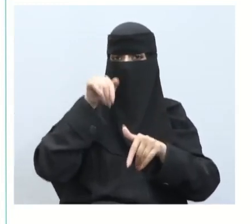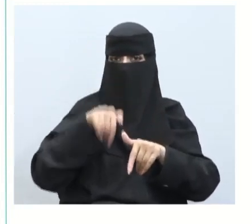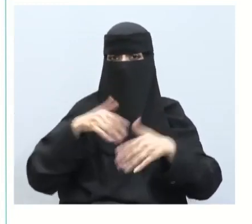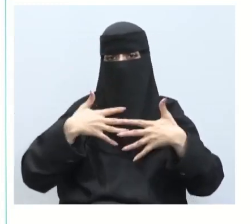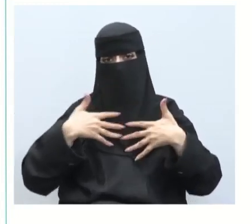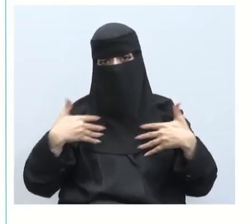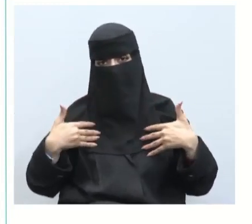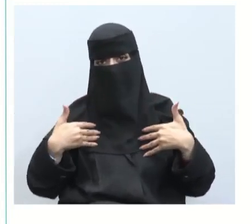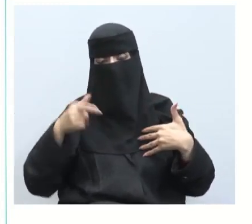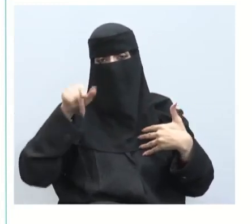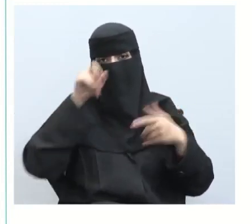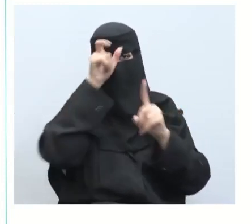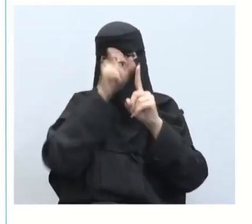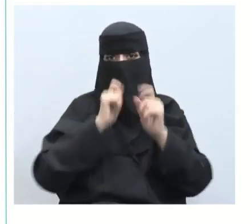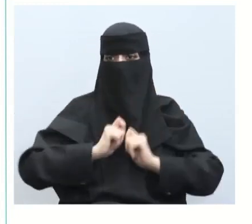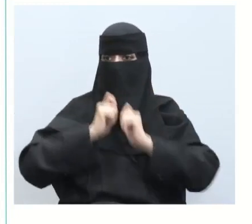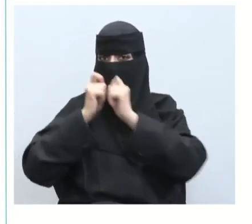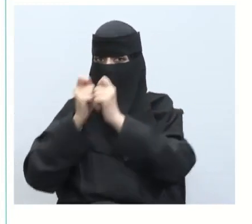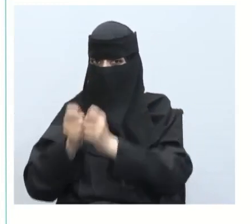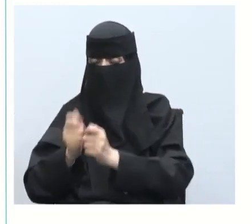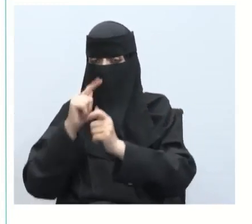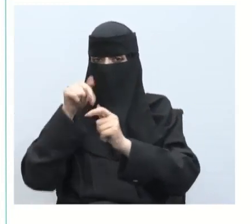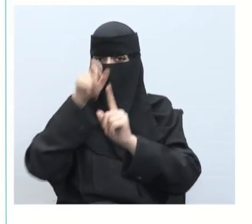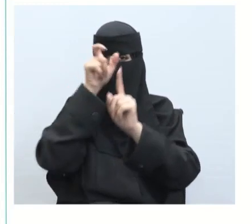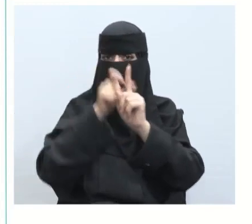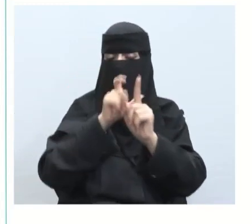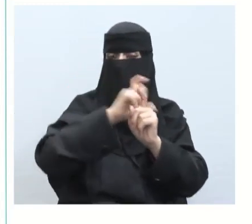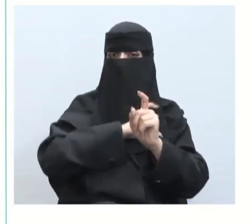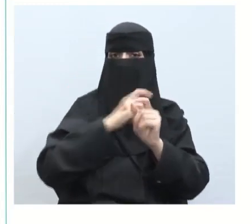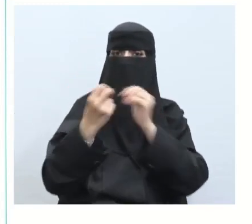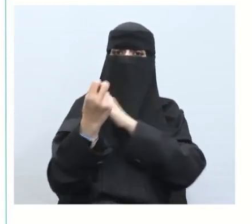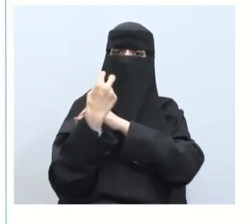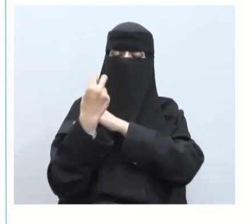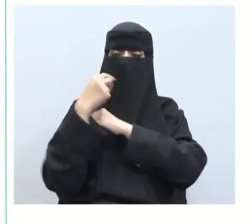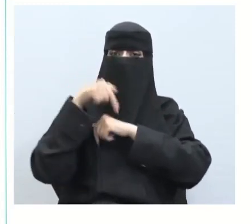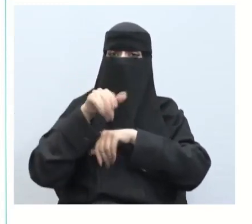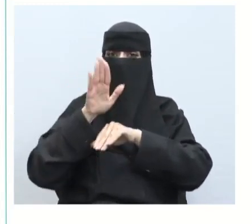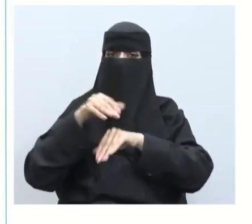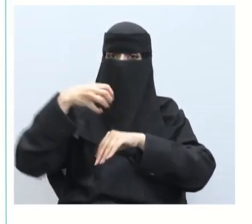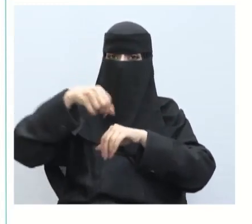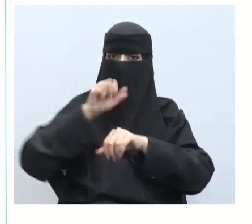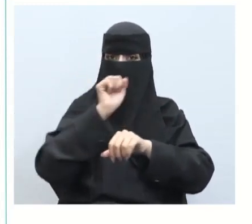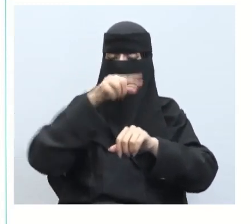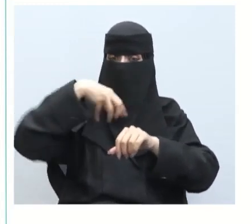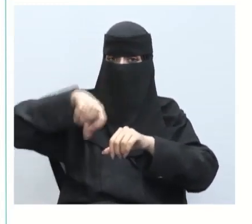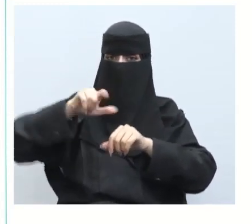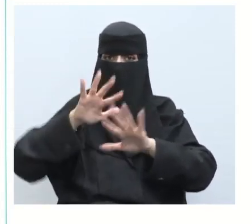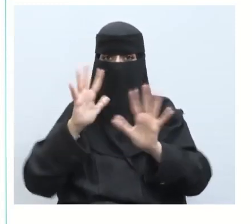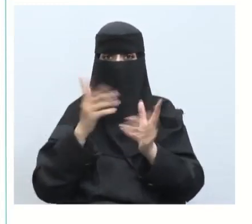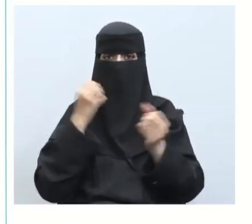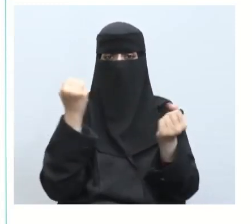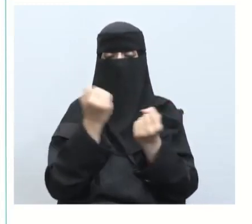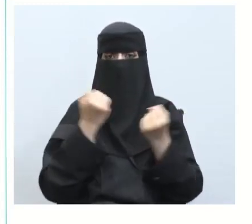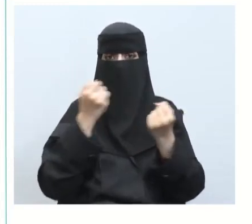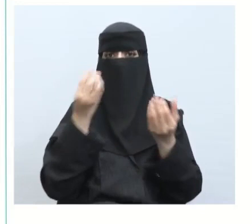راحه من قبل الموظ للعطاء وكذلك للطالب للتعليم وبالتالي يخصص جزء من الميزانيه لكل نشاط من